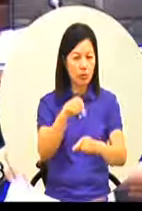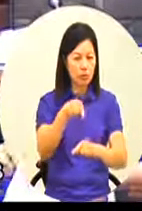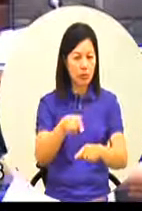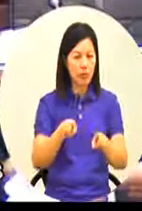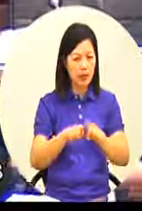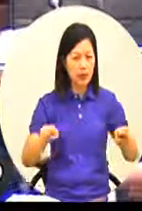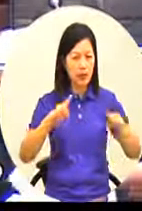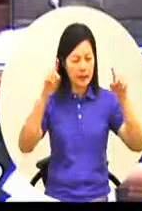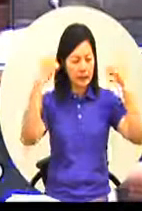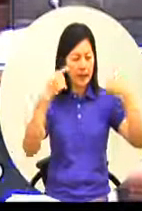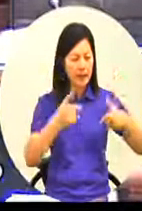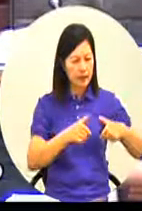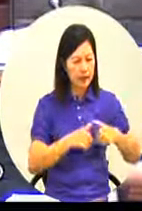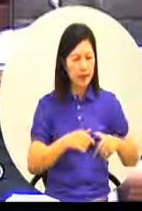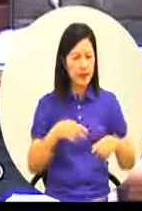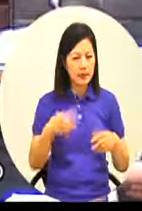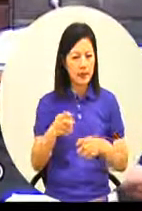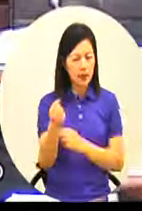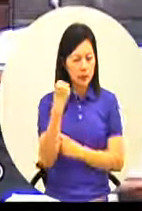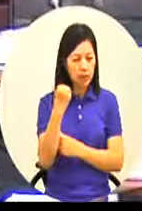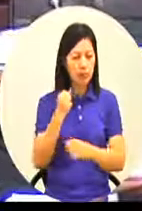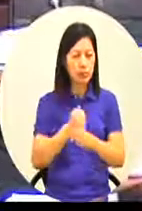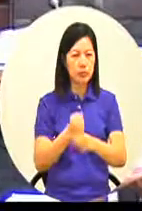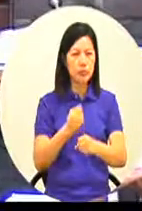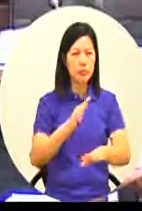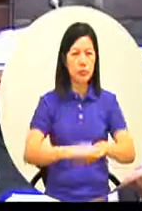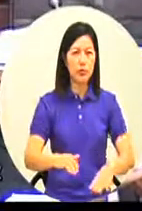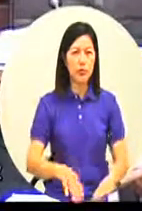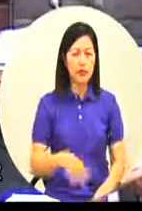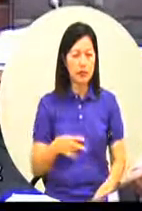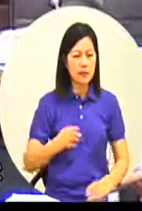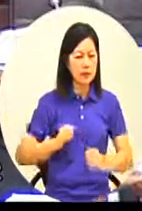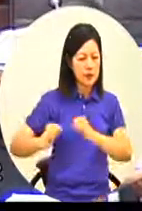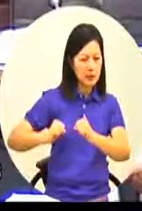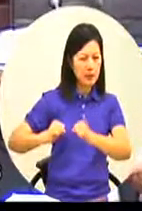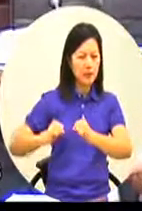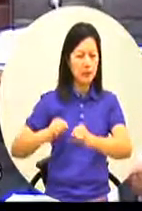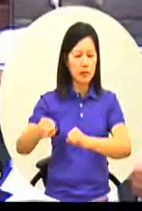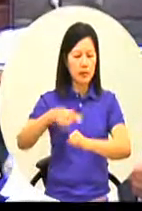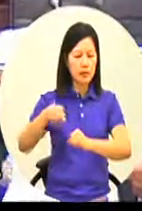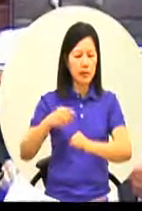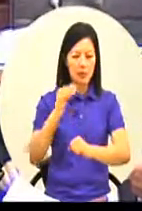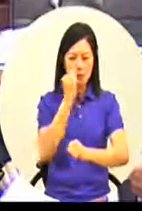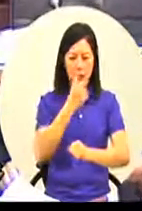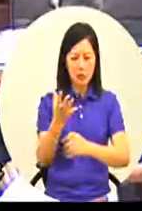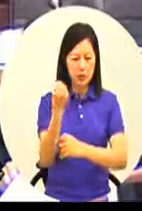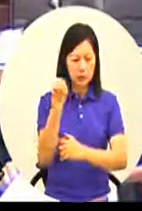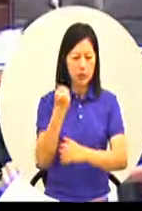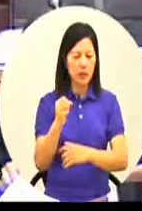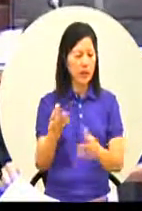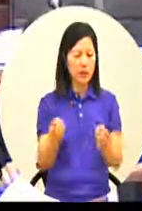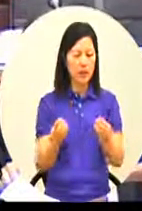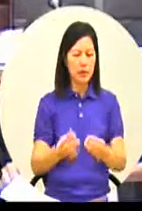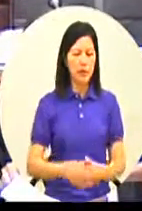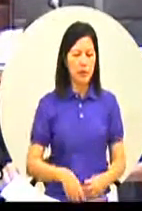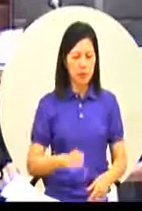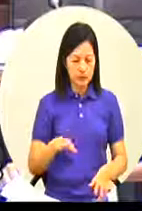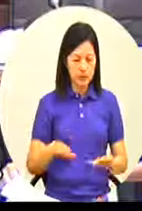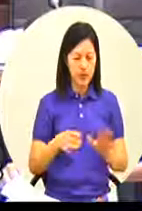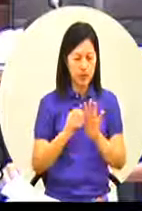常心，而且积极在执行啊哈，并没有挑战任何特权的味道。哦，这边要特别来做一个声